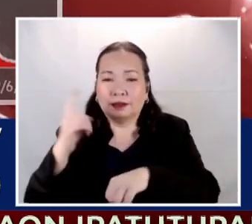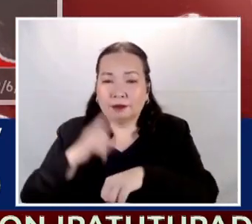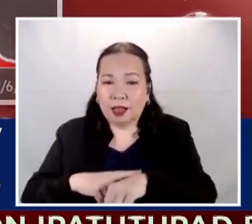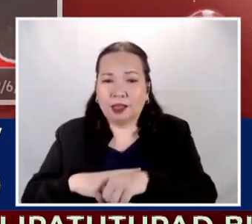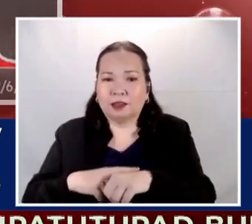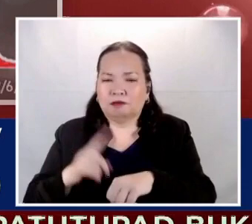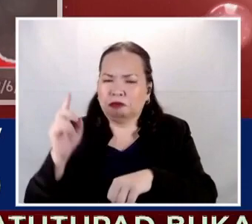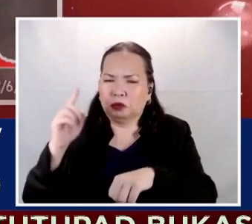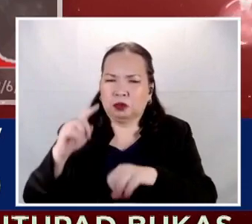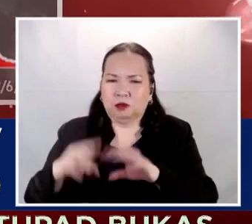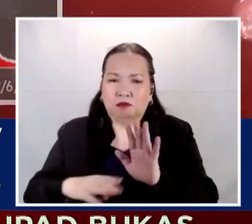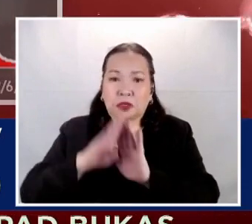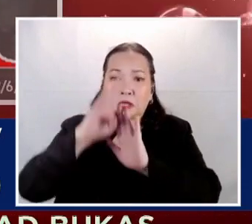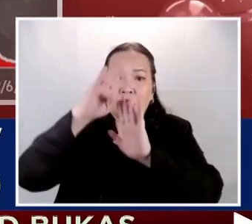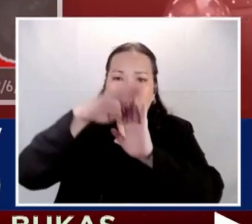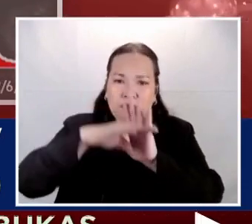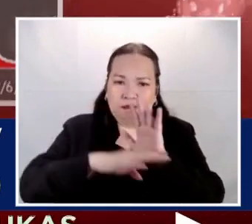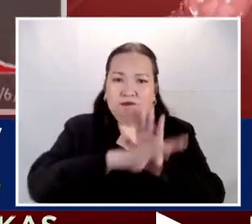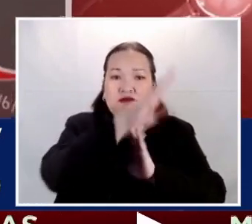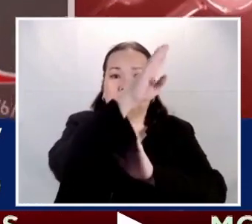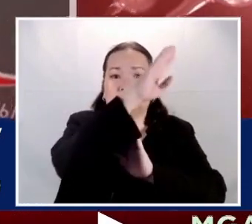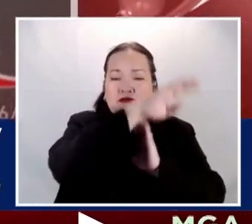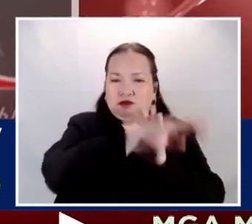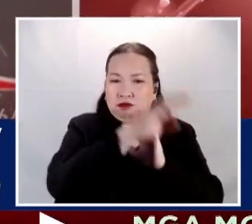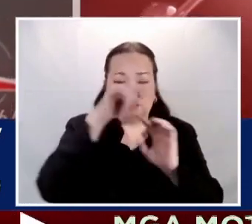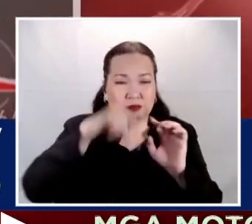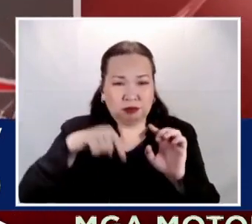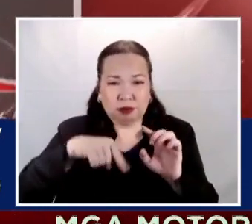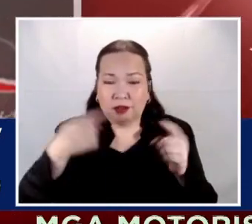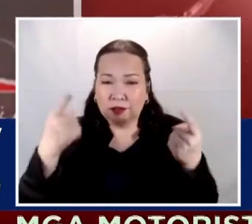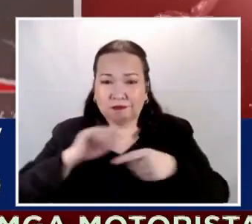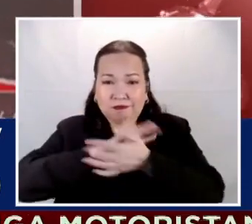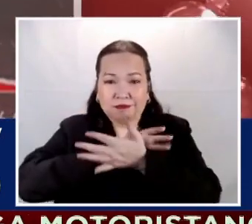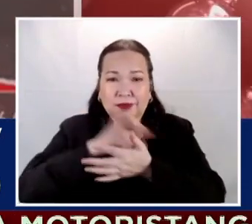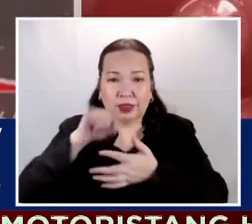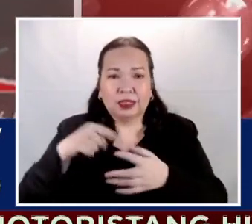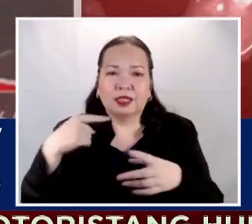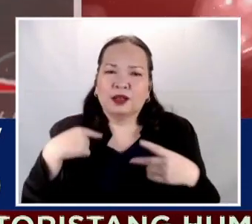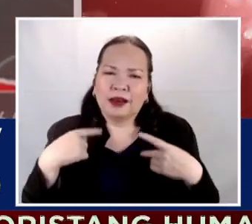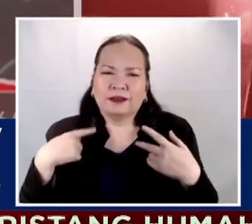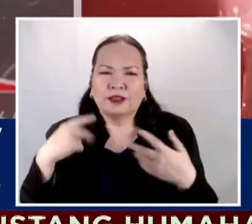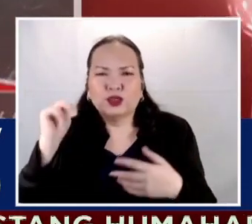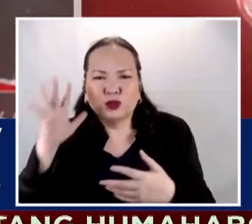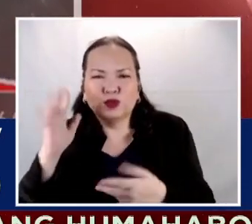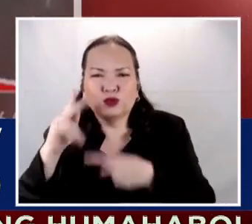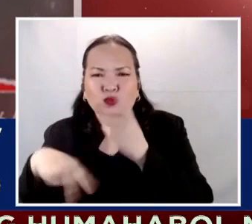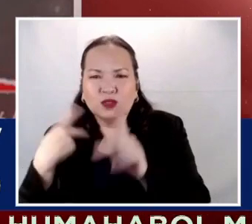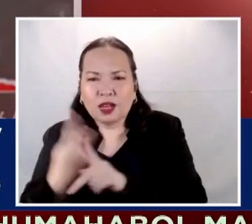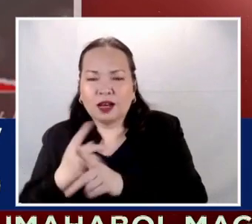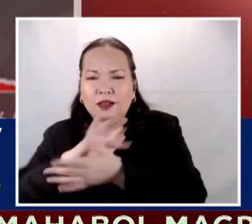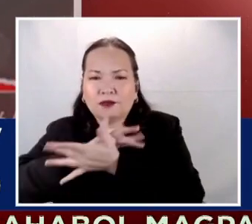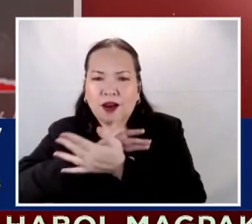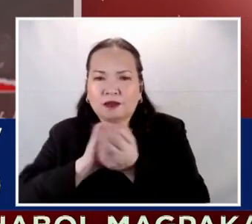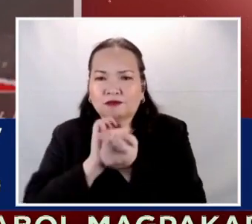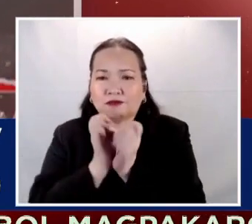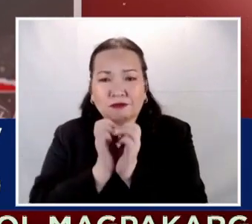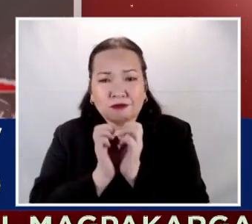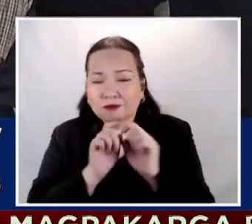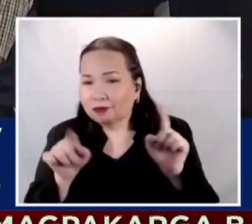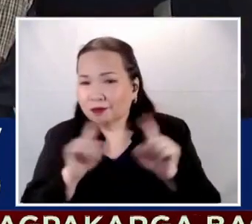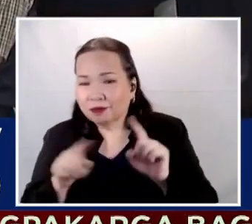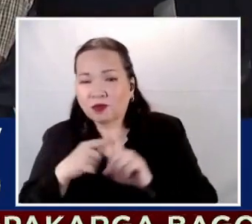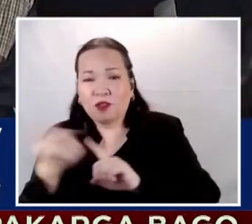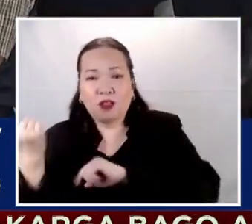na bilang ng bagong kaso kasunod ng pagpasok at pagkalat ng mga SARS-CoV-2 variant mula sa ibang